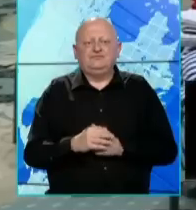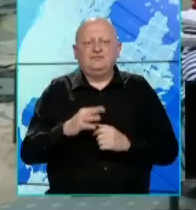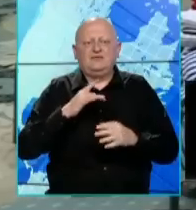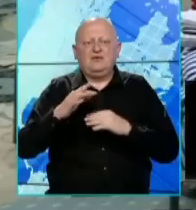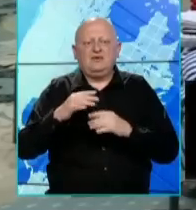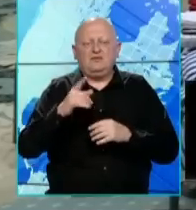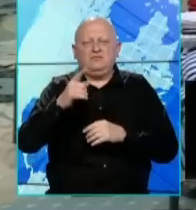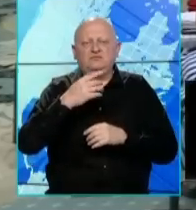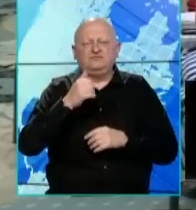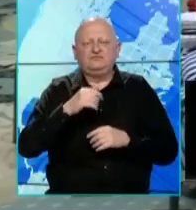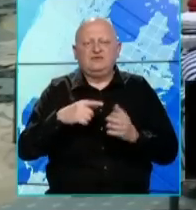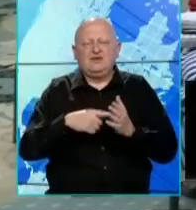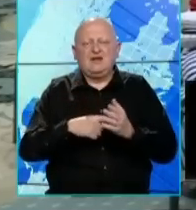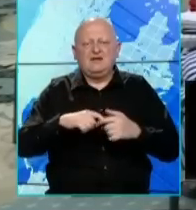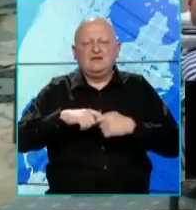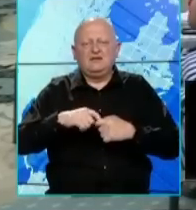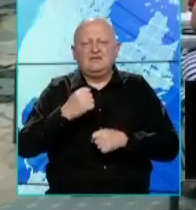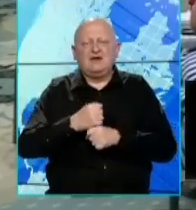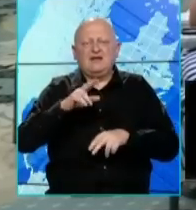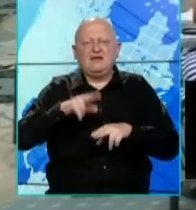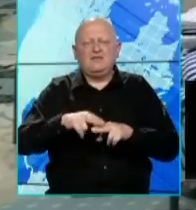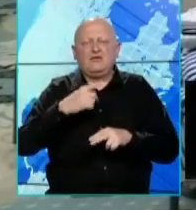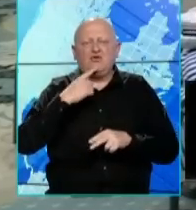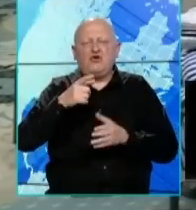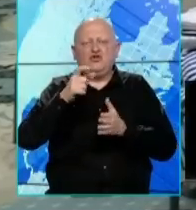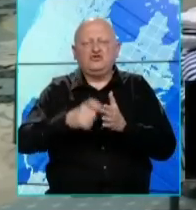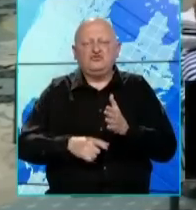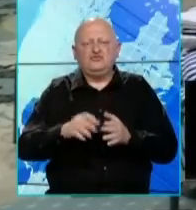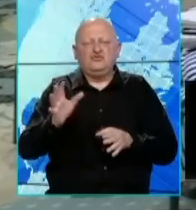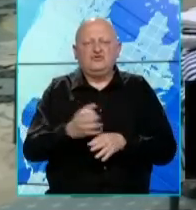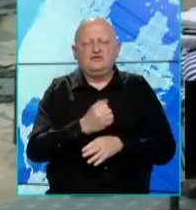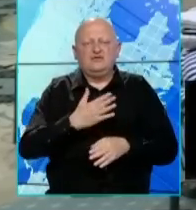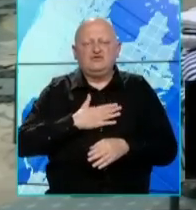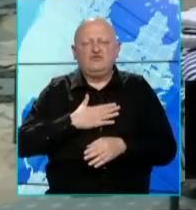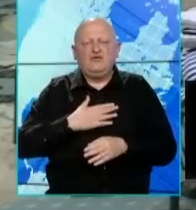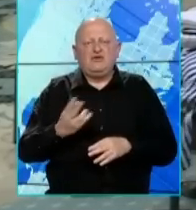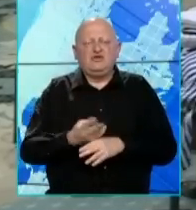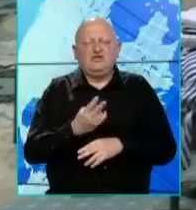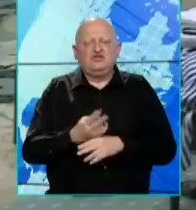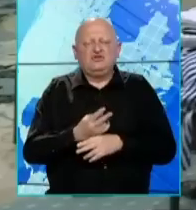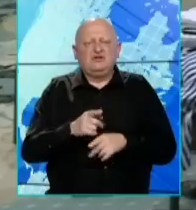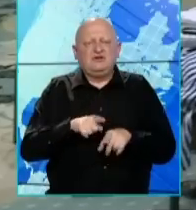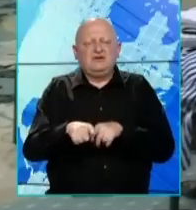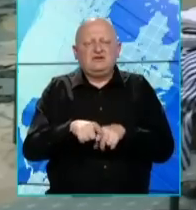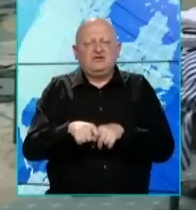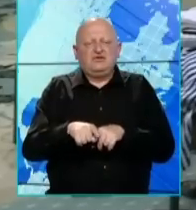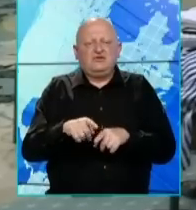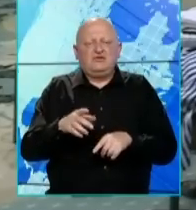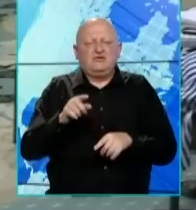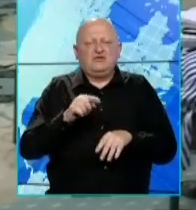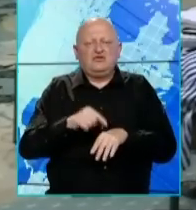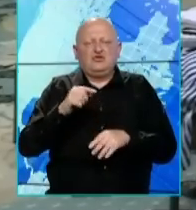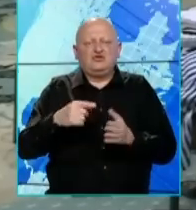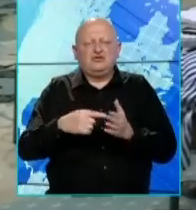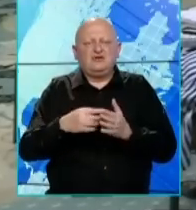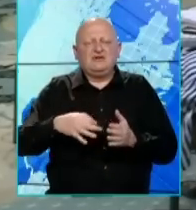Razgovarat ćemo s njima o temama vezanim za radna prava koja njihovi članovi ostvaruju u svojim državama, ali također i dotaknut ćemo